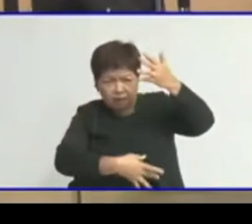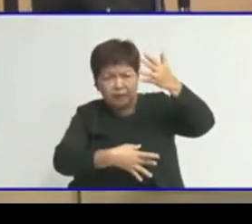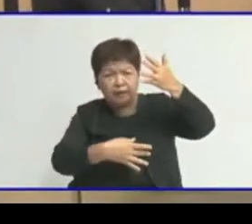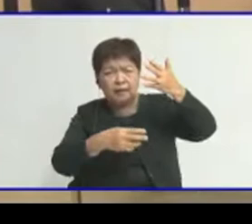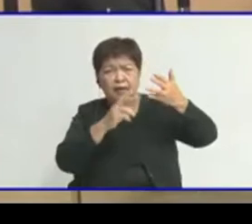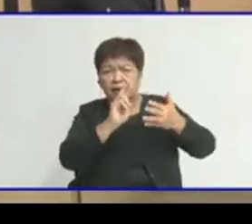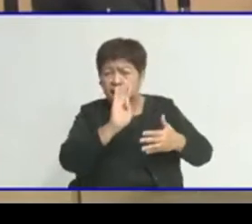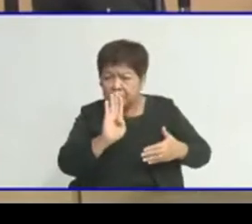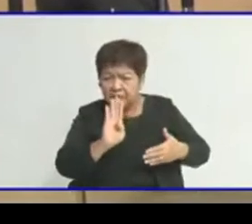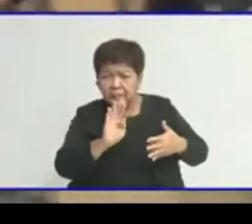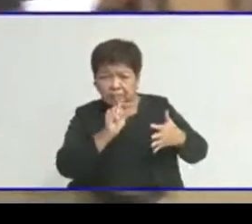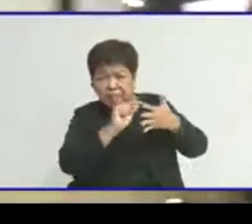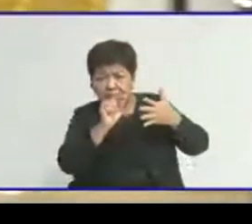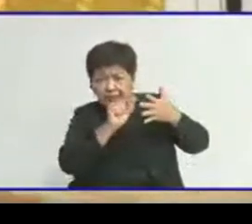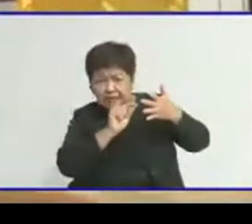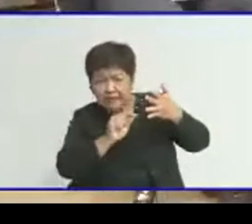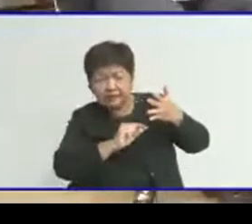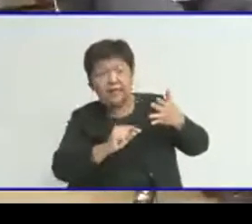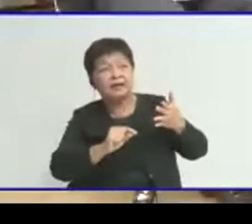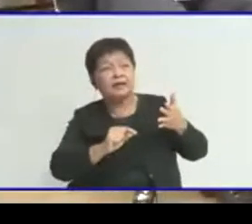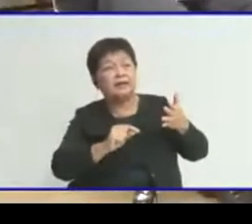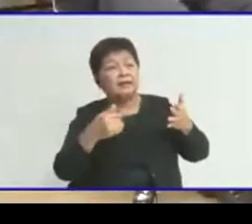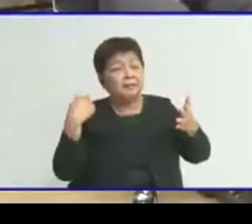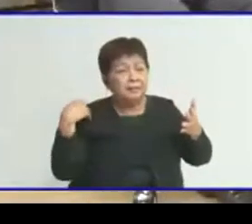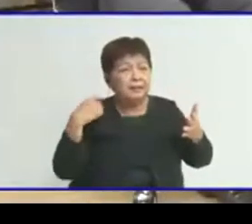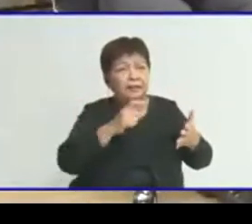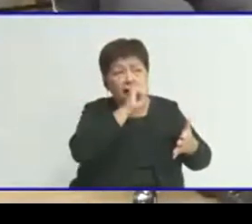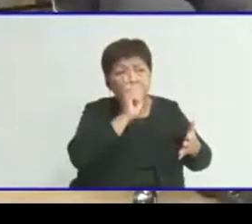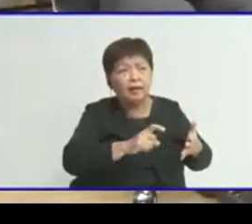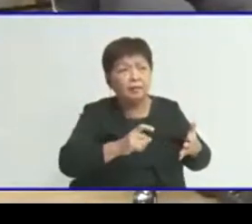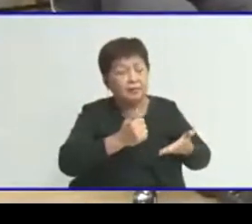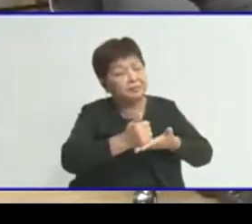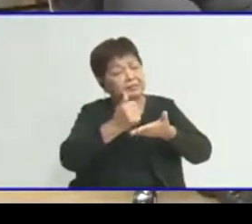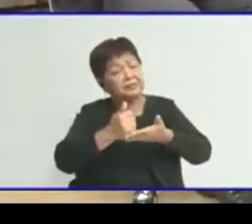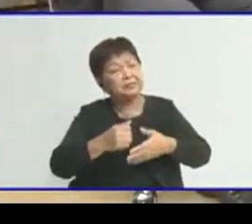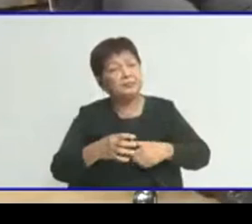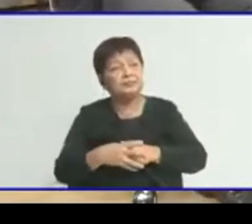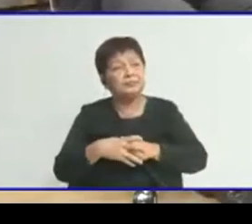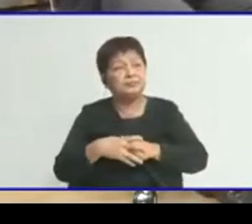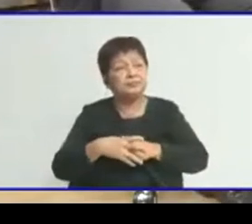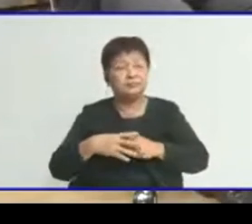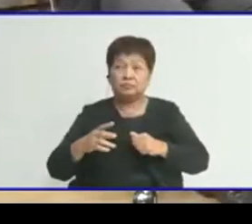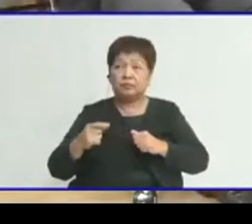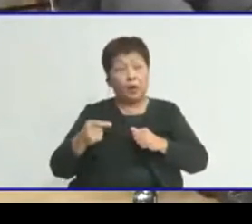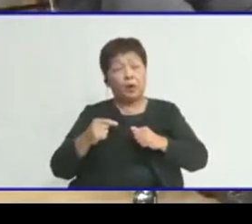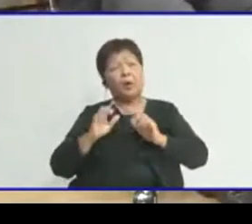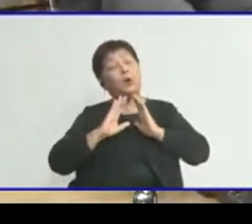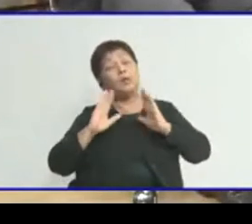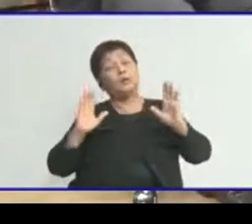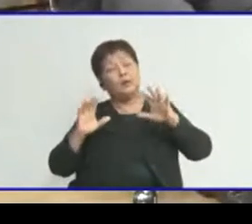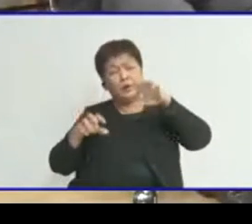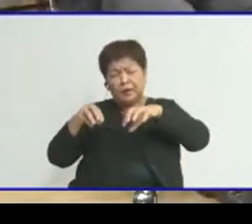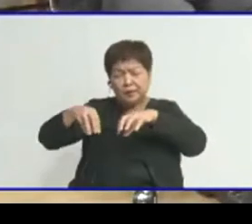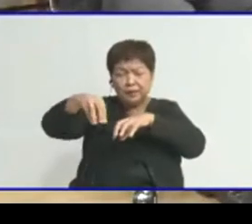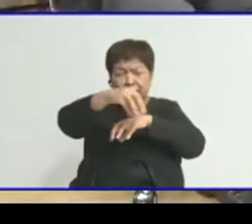ยค่ะ for the NSM regulation ขอบคุณมากขอบคุณมากนะครับก่อนอื่นก็ต้องขอขอบคุณทางเครือข่ายนะครับ ที่ทางให้ทางผ